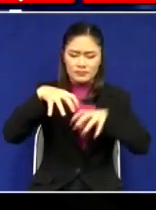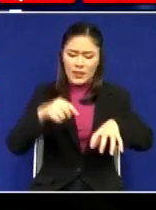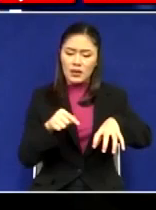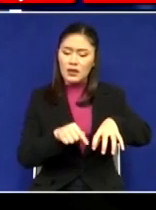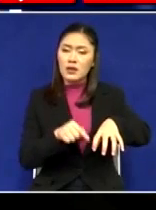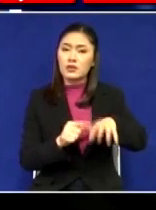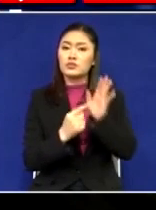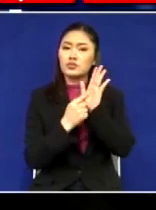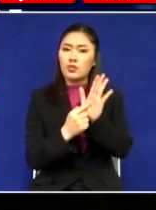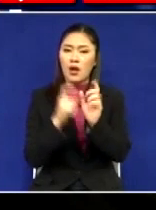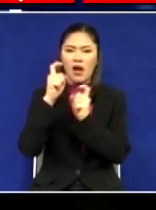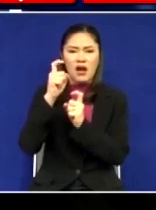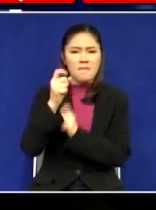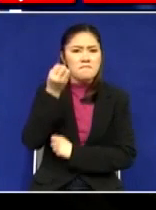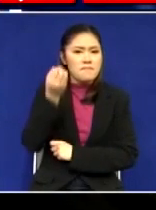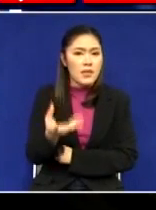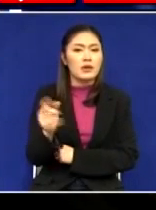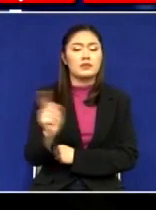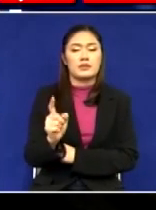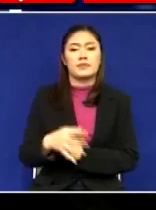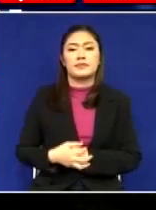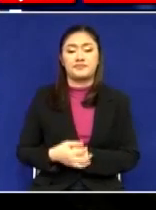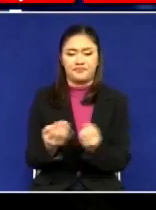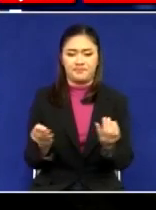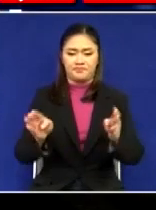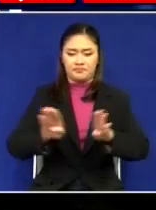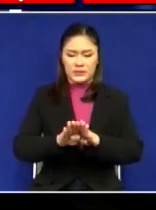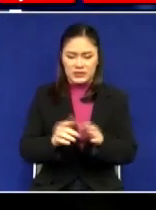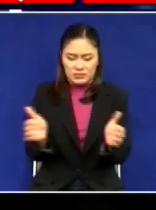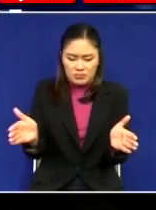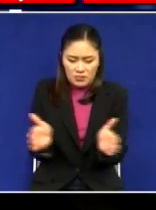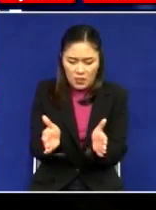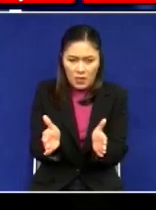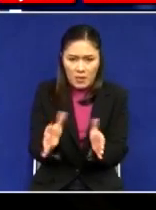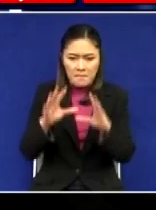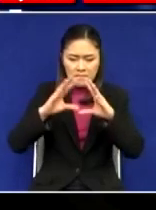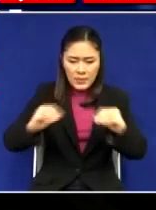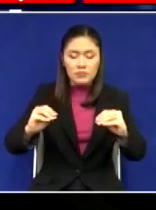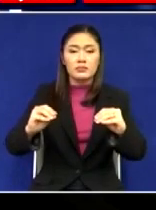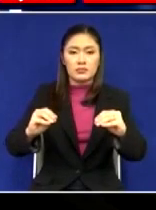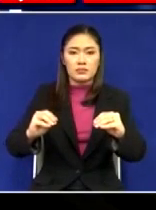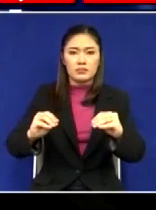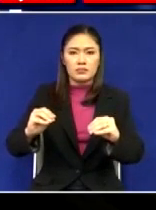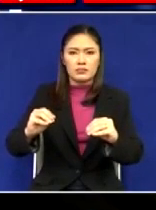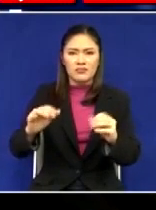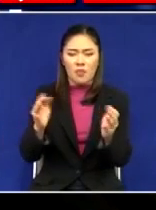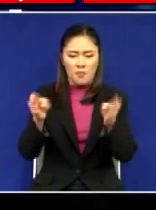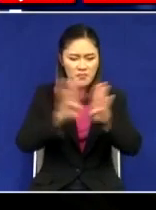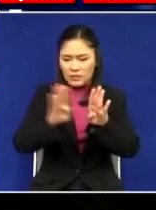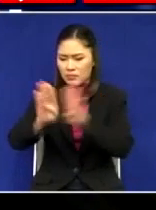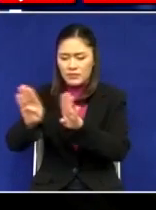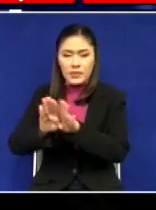ที่มีความเสี่ยงสูงนะครับก็คือสถานที่ปิดแคบนะครับอับทึบนะระบายอากาศแทบไม่ระบายเลยพว